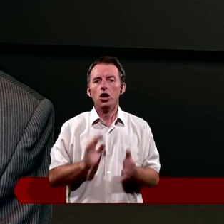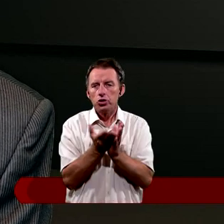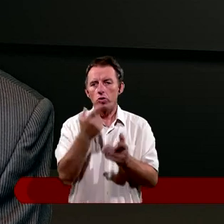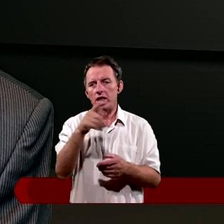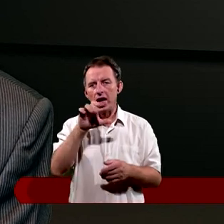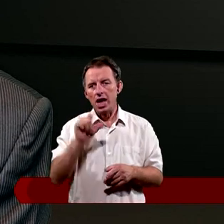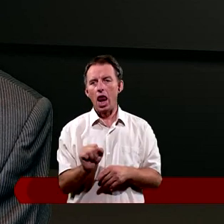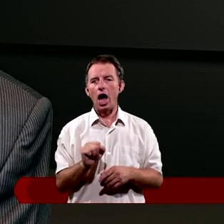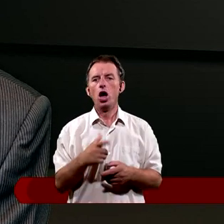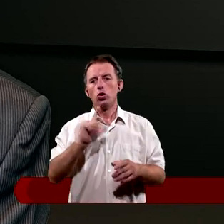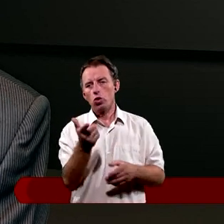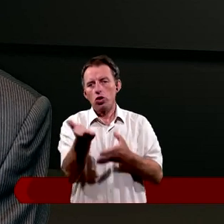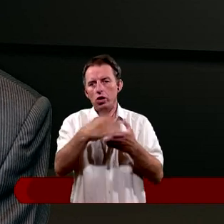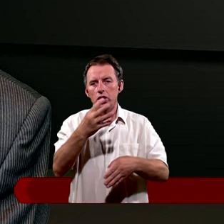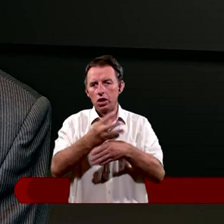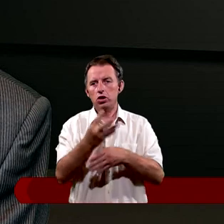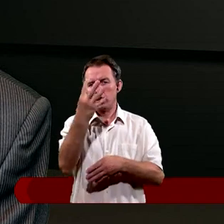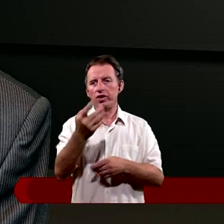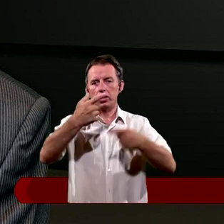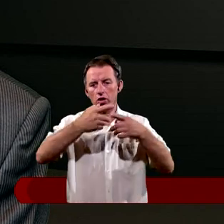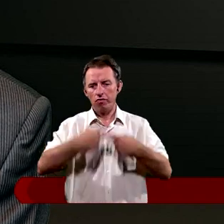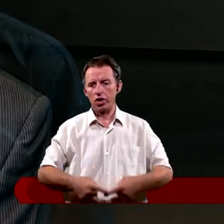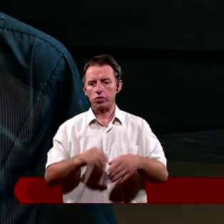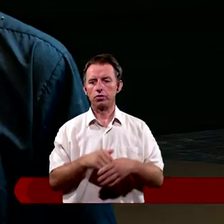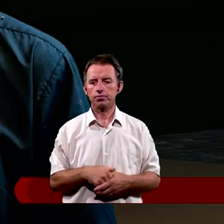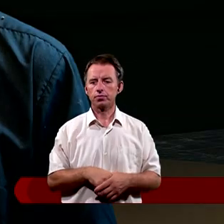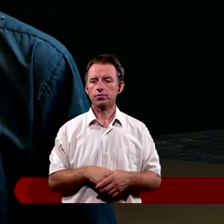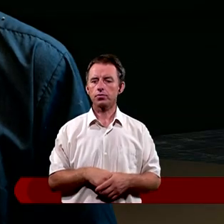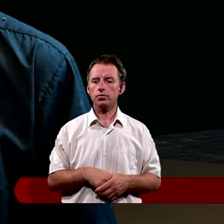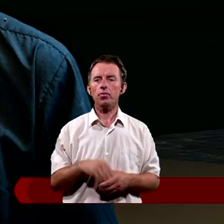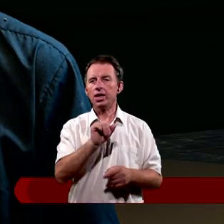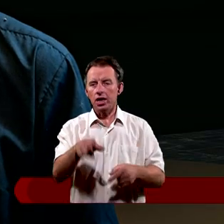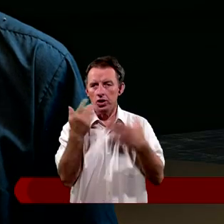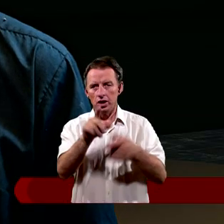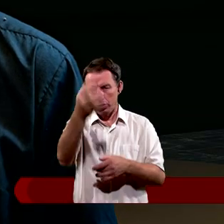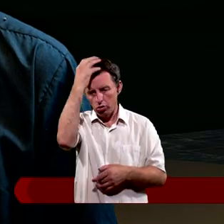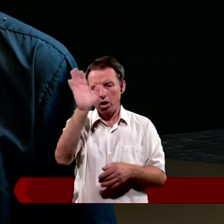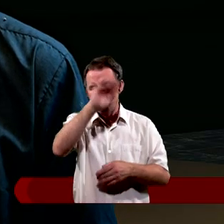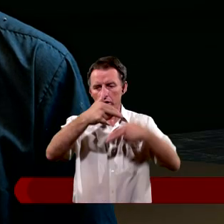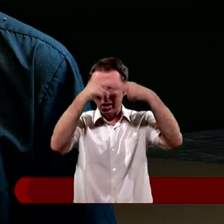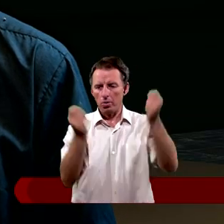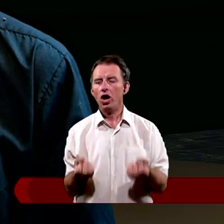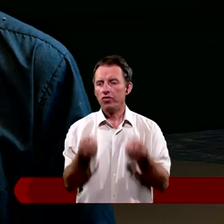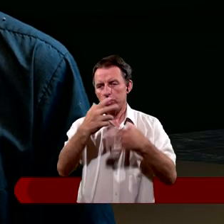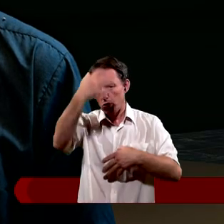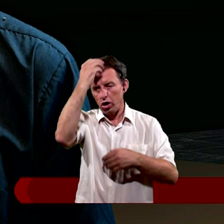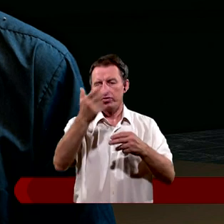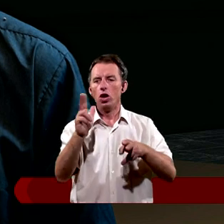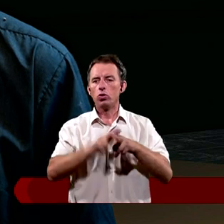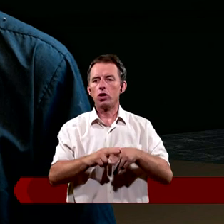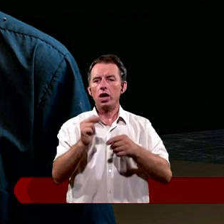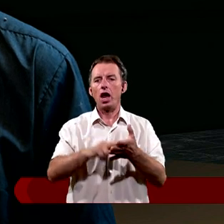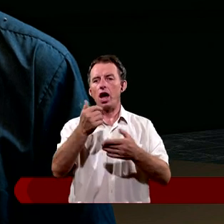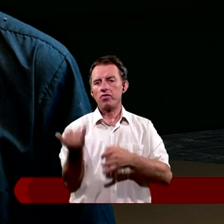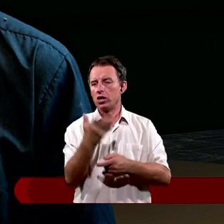Księga Daniela, 2 rozdział i 44 wiersz. Za dni tych królów Bóg niebios stworzy królestwo, które na